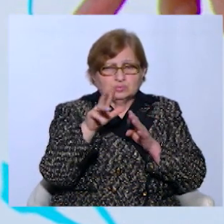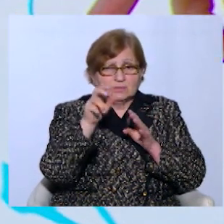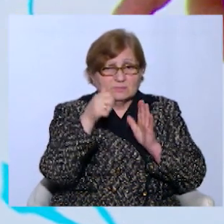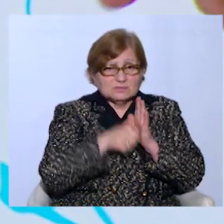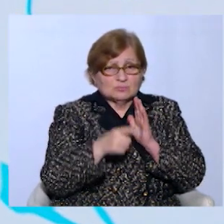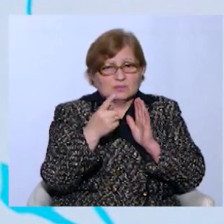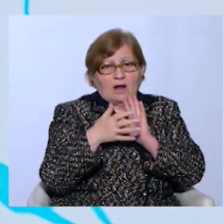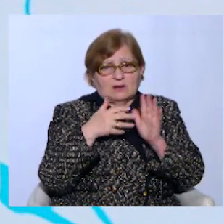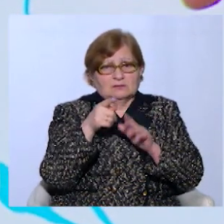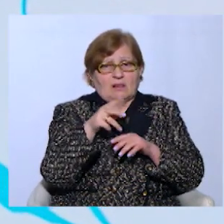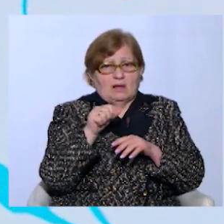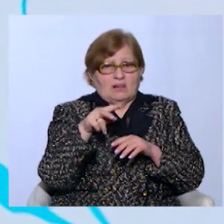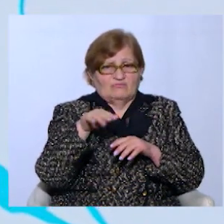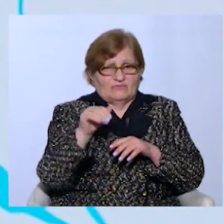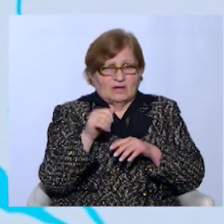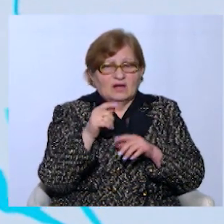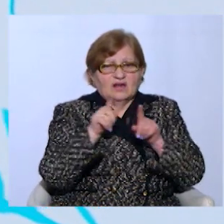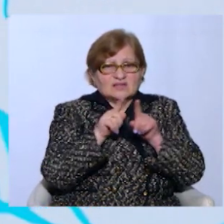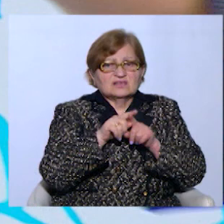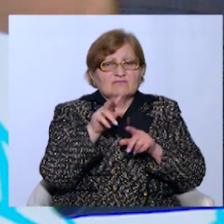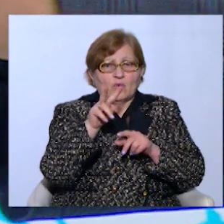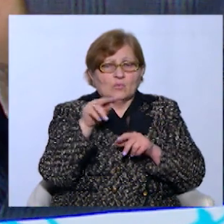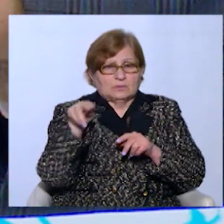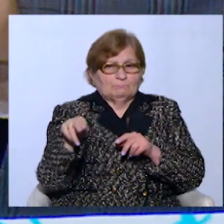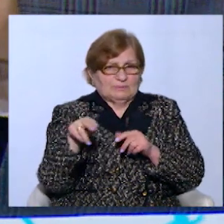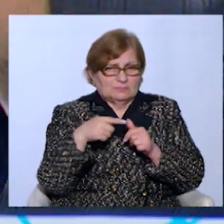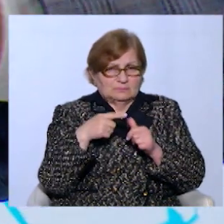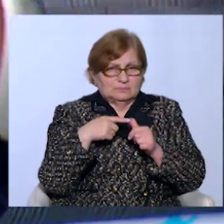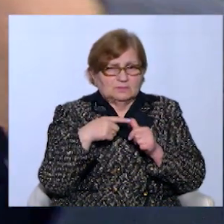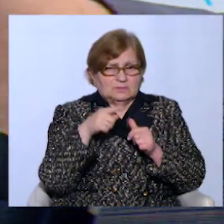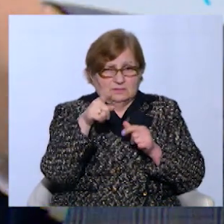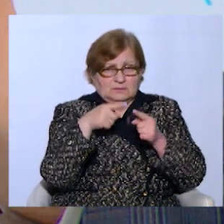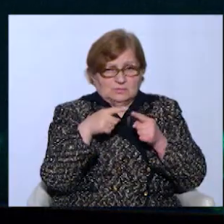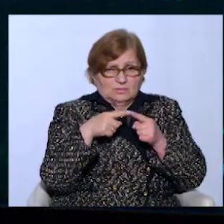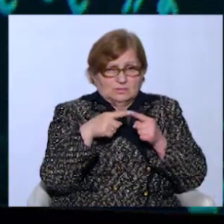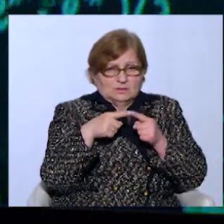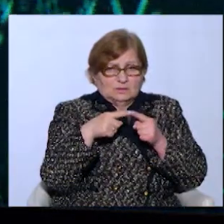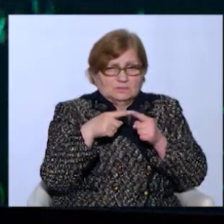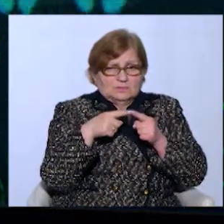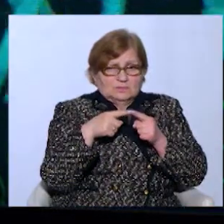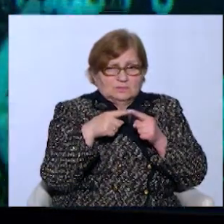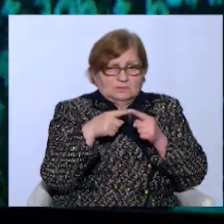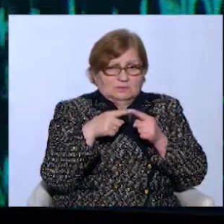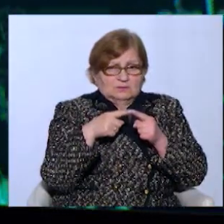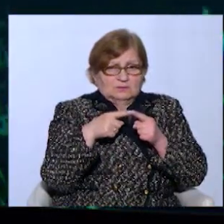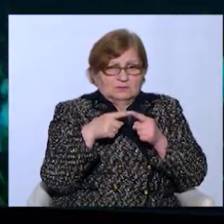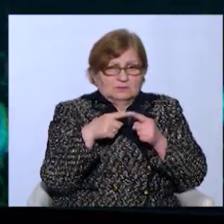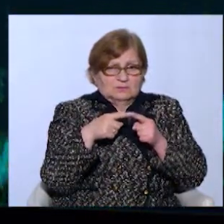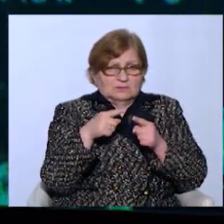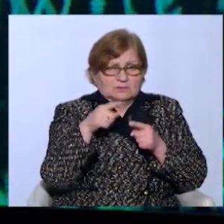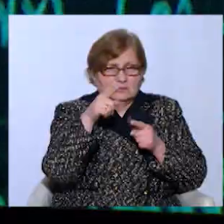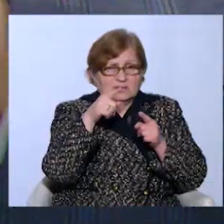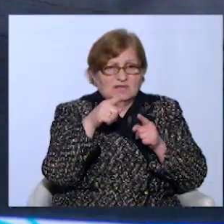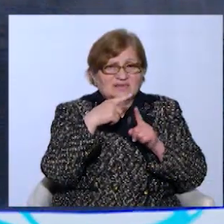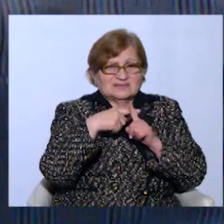360 გრადუსი, ან იგივე 2π. შესაბამისად, აი ეს კუთხე, ხო, ესე იგი ფორმალურად განმარტებული x ღერძის